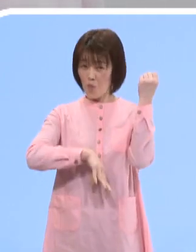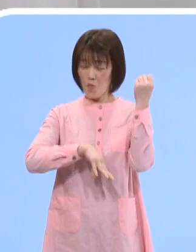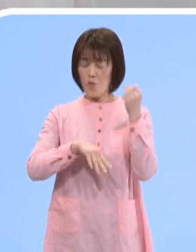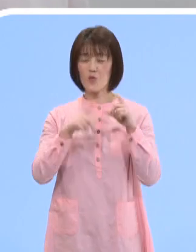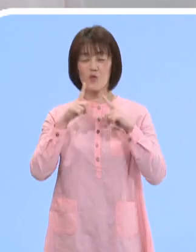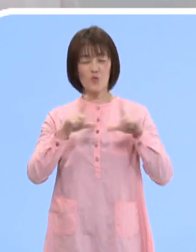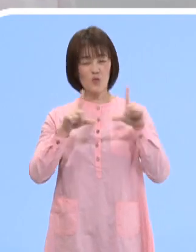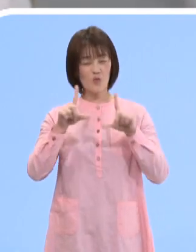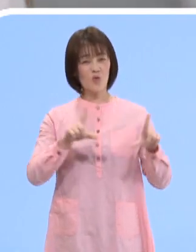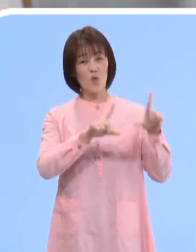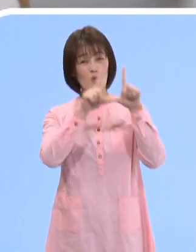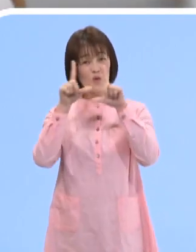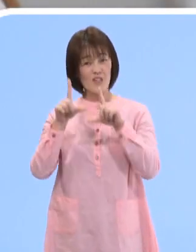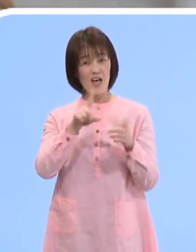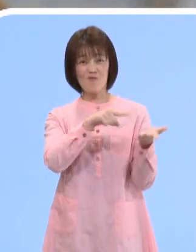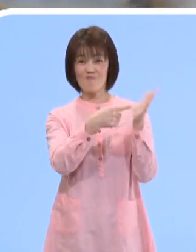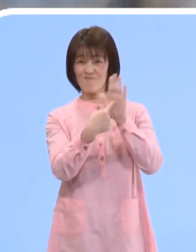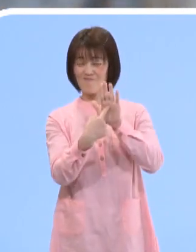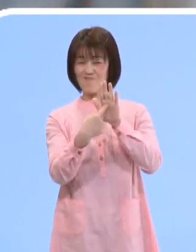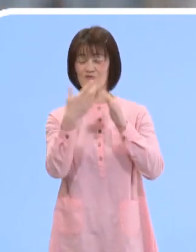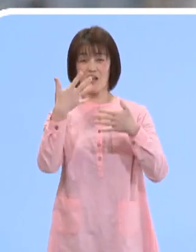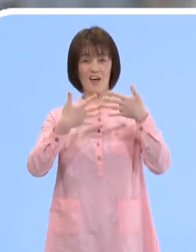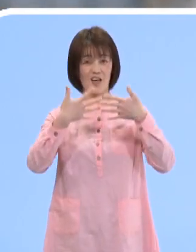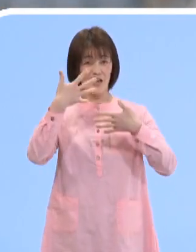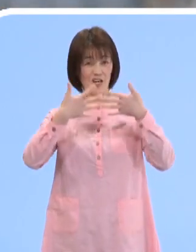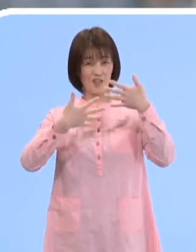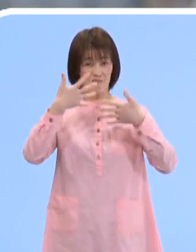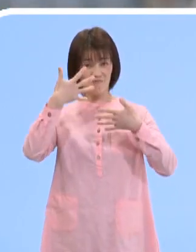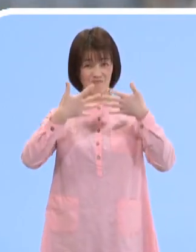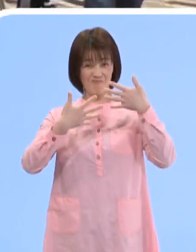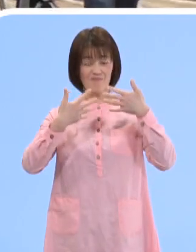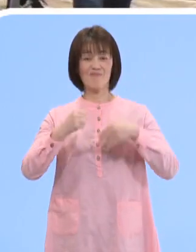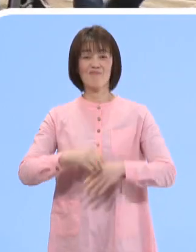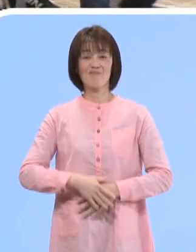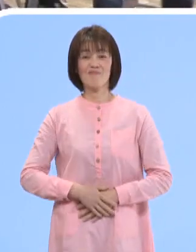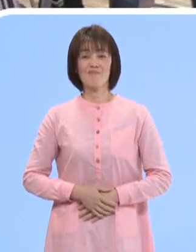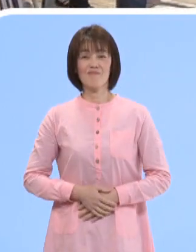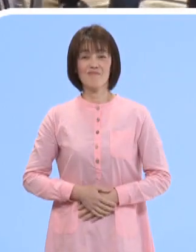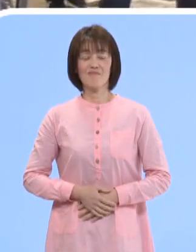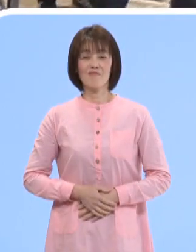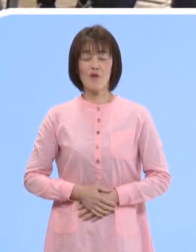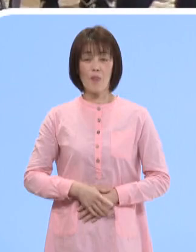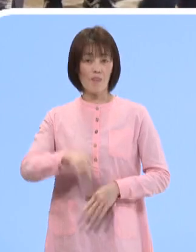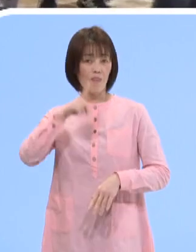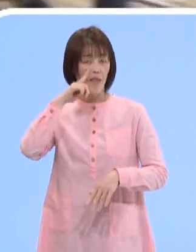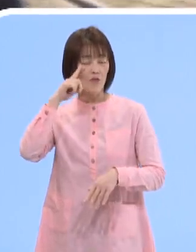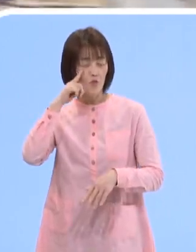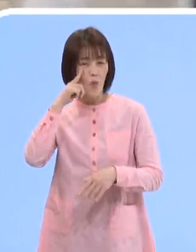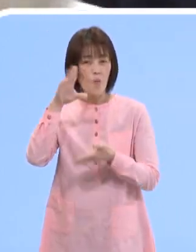作品。 淡路島に遊びに、ほんまに謎です。 テストいきます。